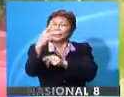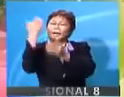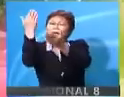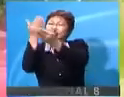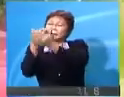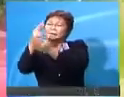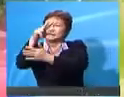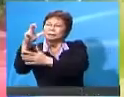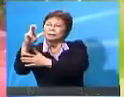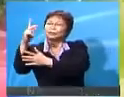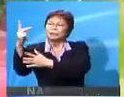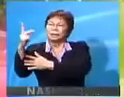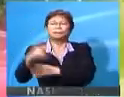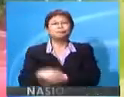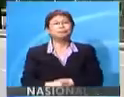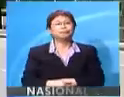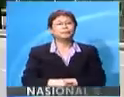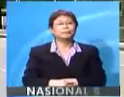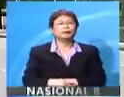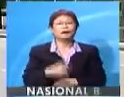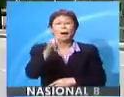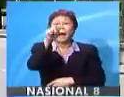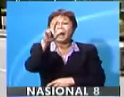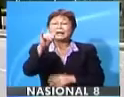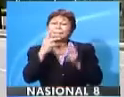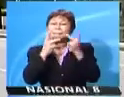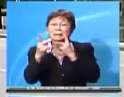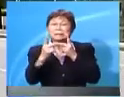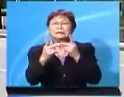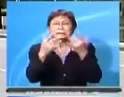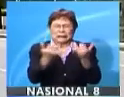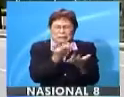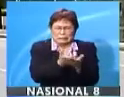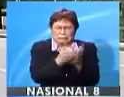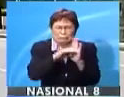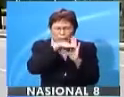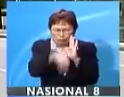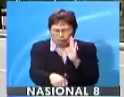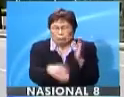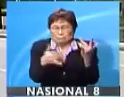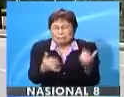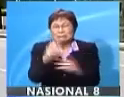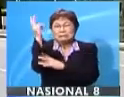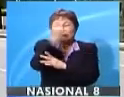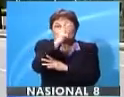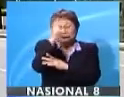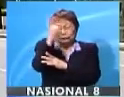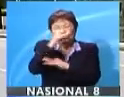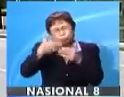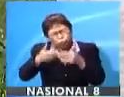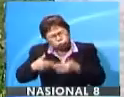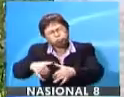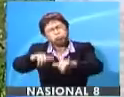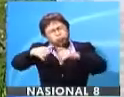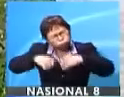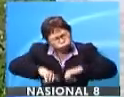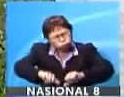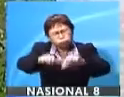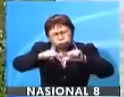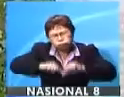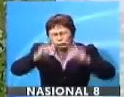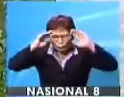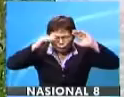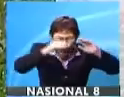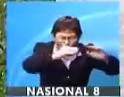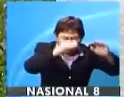hingga RM300,000. Tambah Tan Sri Dr. Ali, dalam keadaan ekonomi yang mencabar, kerajaan secara berterusan mengambil berat dan prihatin